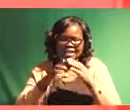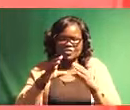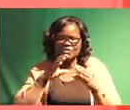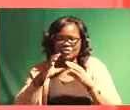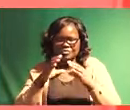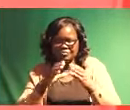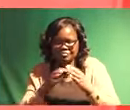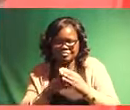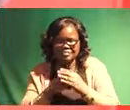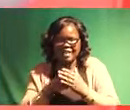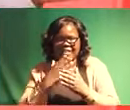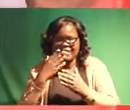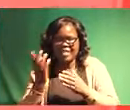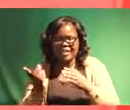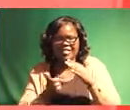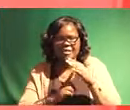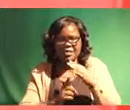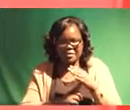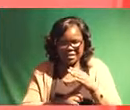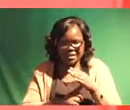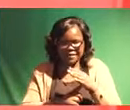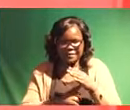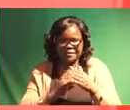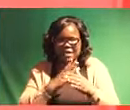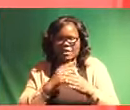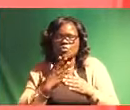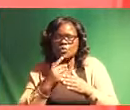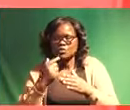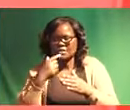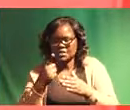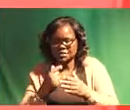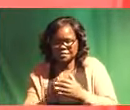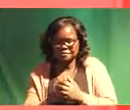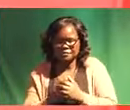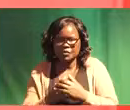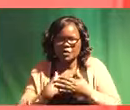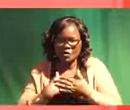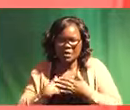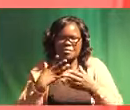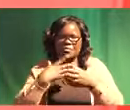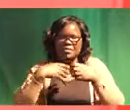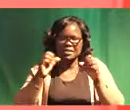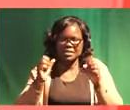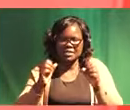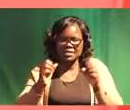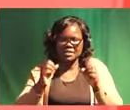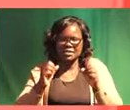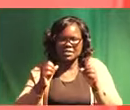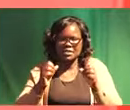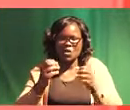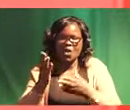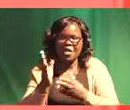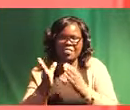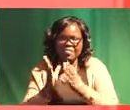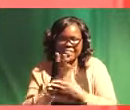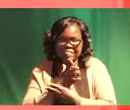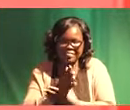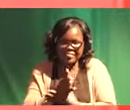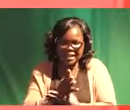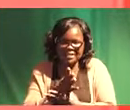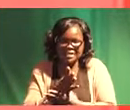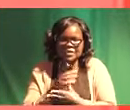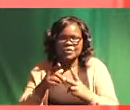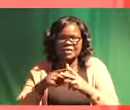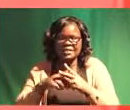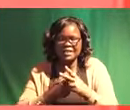mazungumzo pale bungeni. Na nataka nikuambie mheshimiwa rais, siku ya Alhamisi